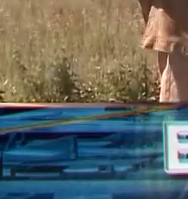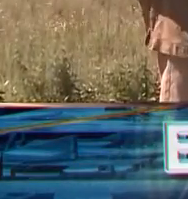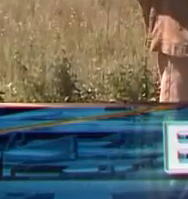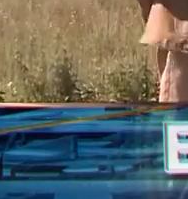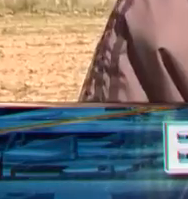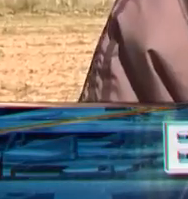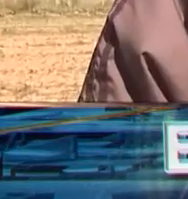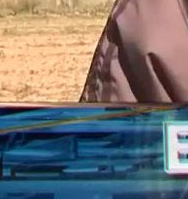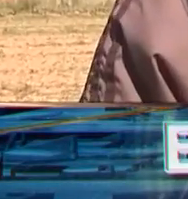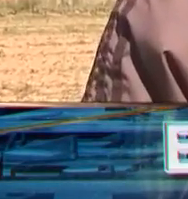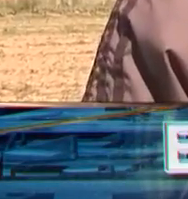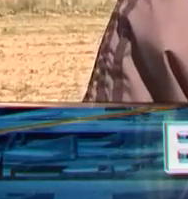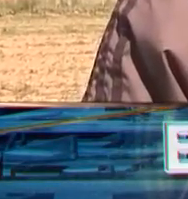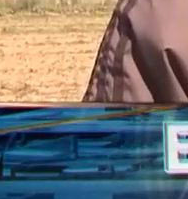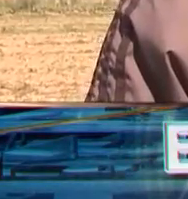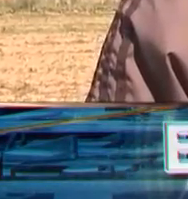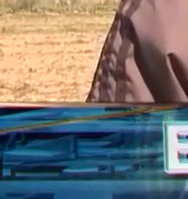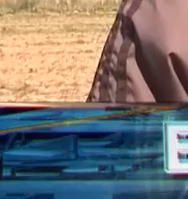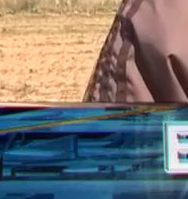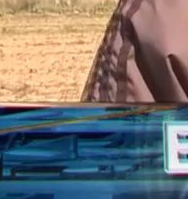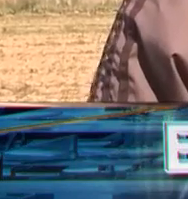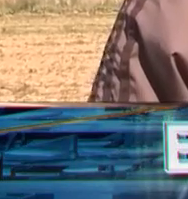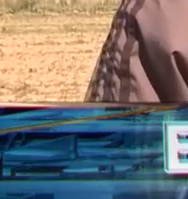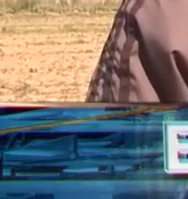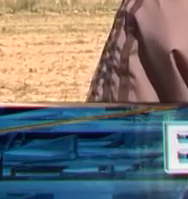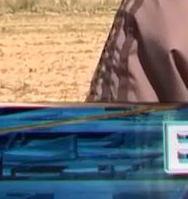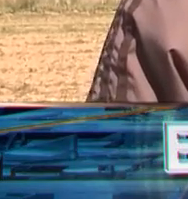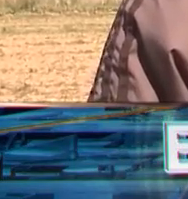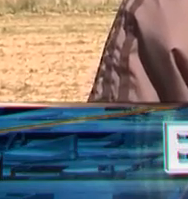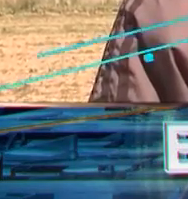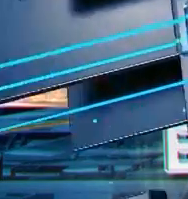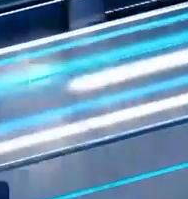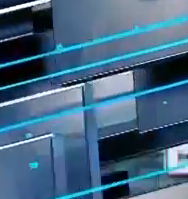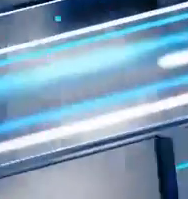ашылуын қалайды. Біздің ауданнан жаңағы приемочный пункт ашылса.